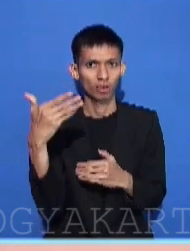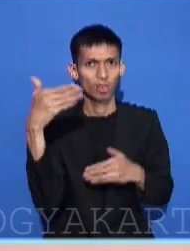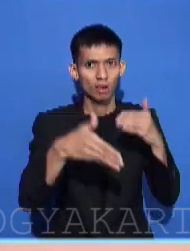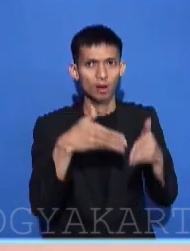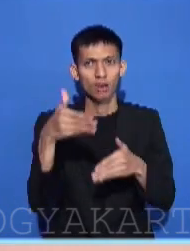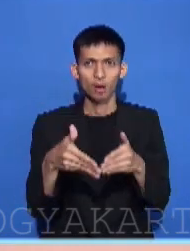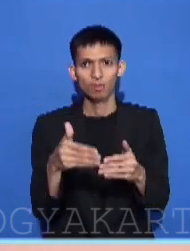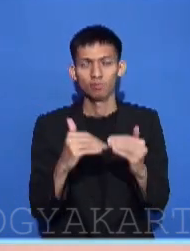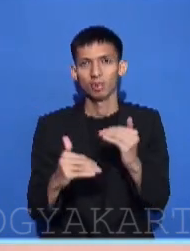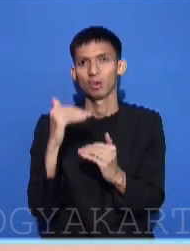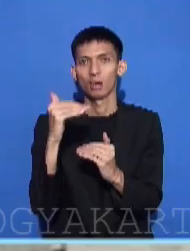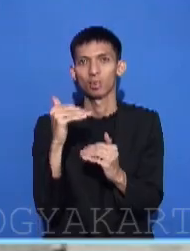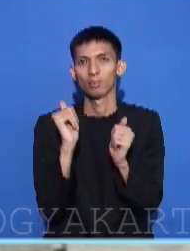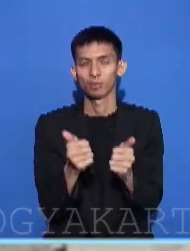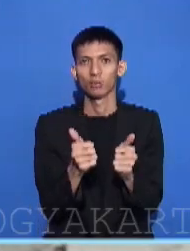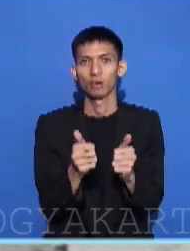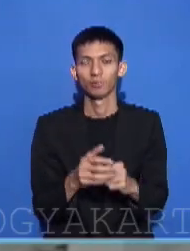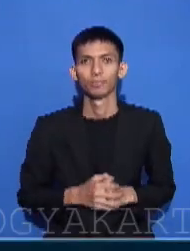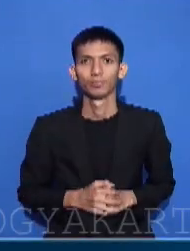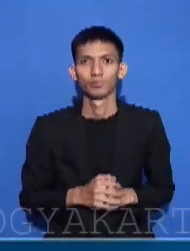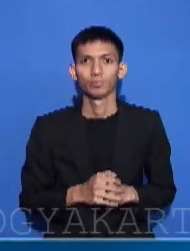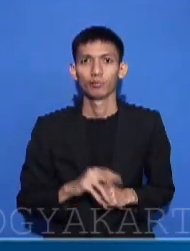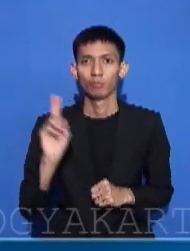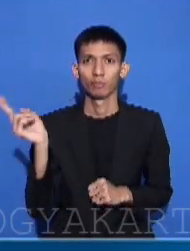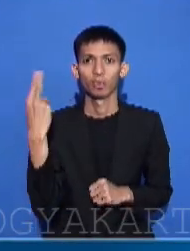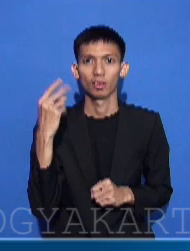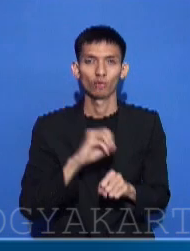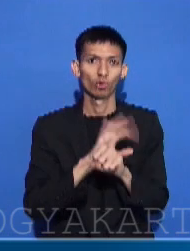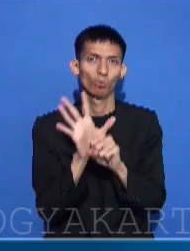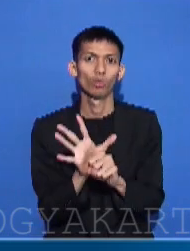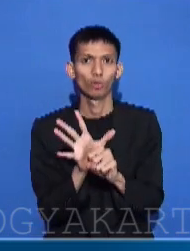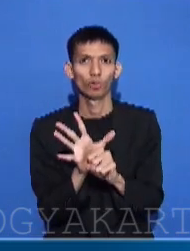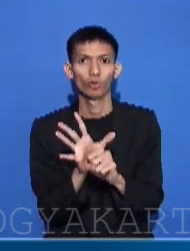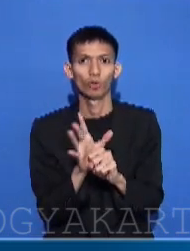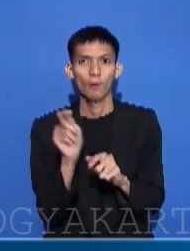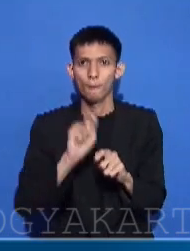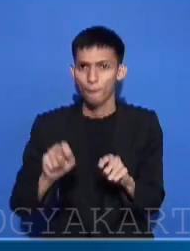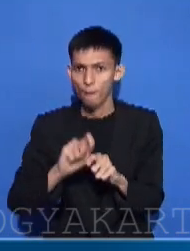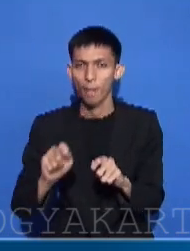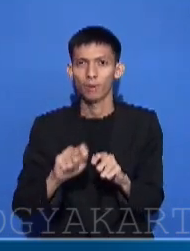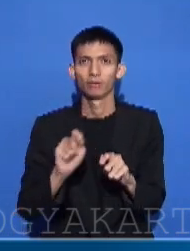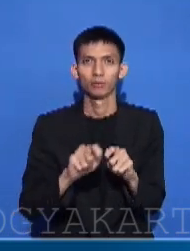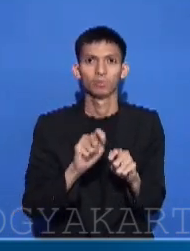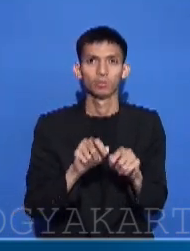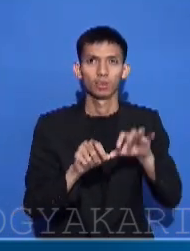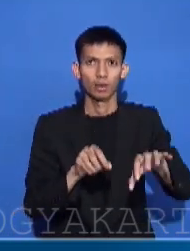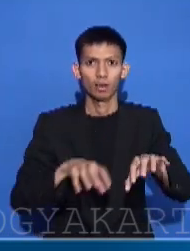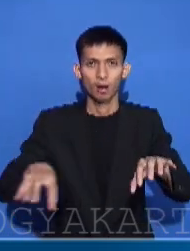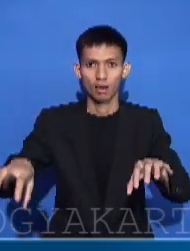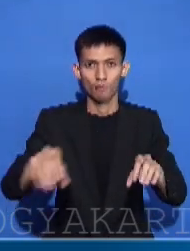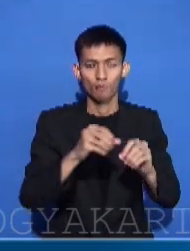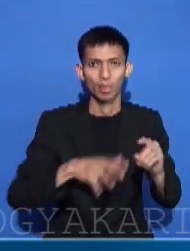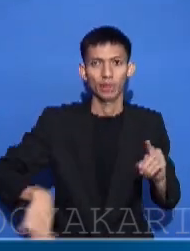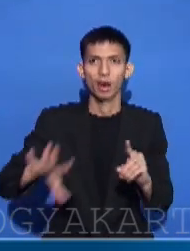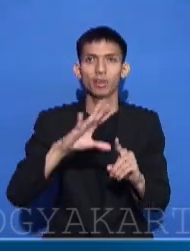Progo tersebut Pemerintah Kabupaten Kulon Progo mulai melakukan perbaikan jalur vital yang menghubungkan kawasan Pantai Glagah dan